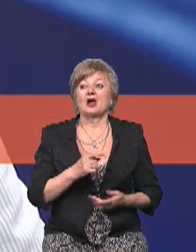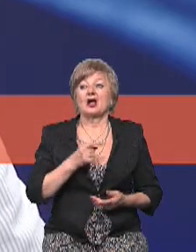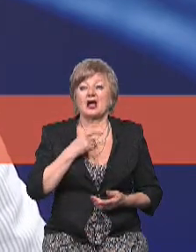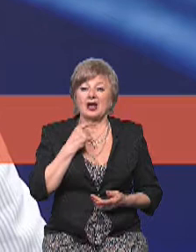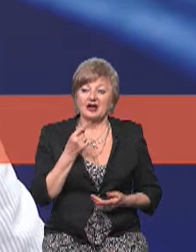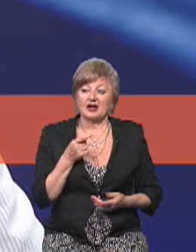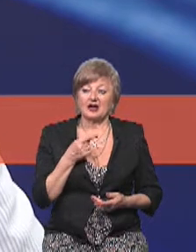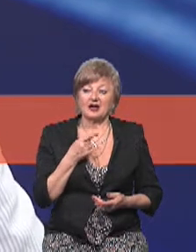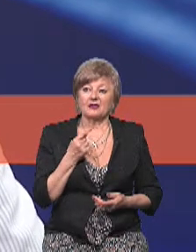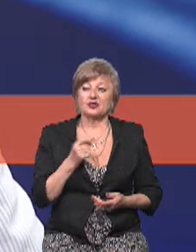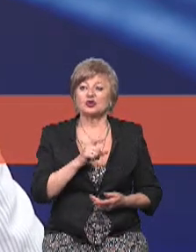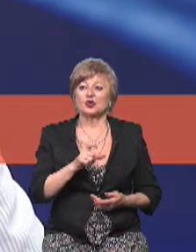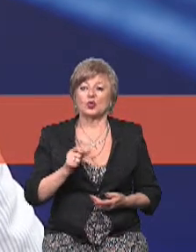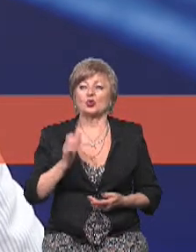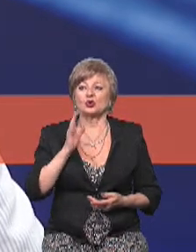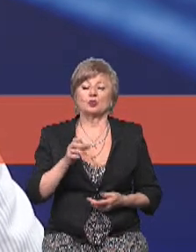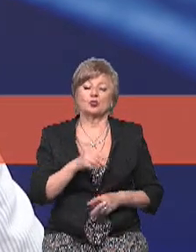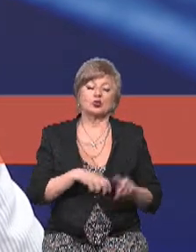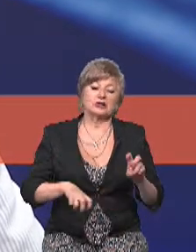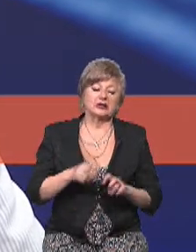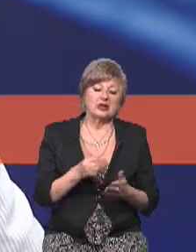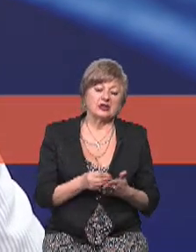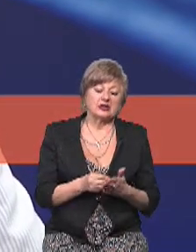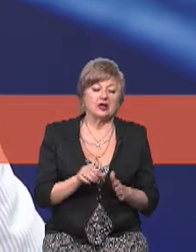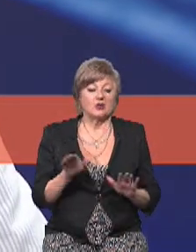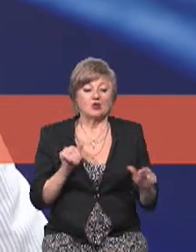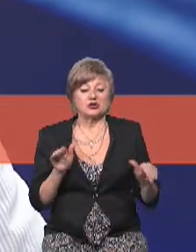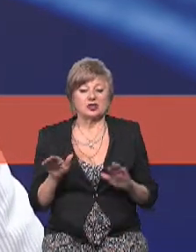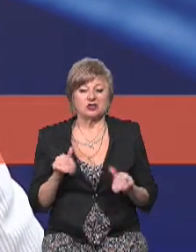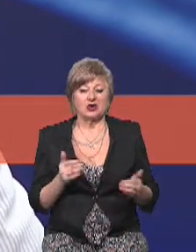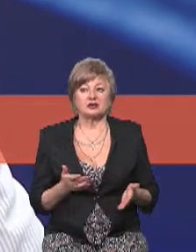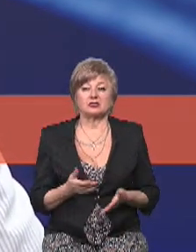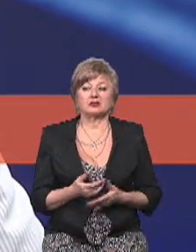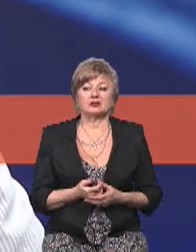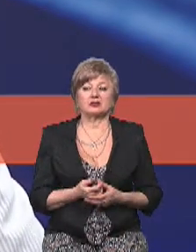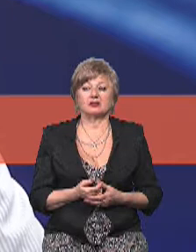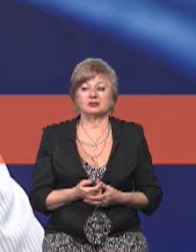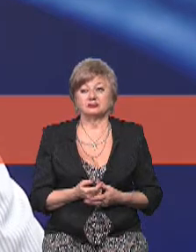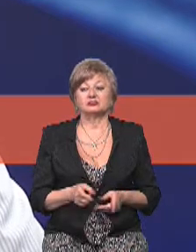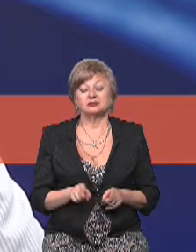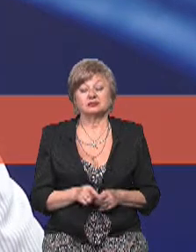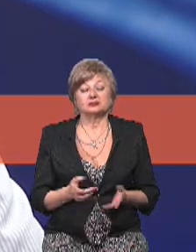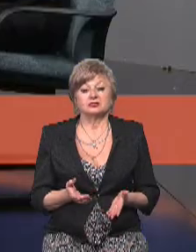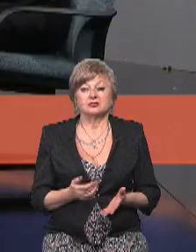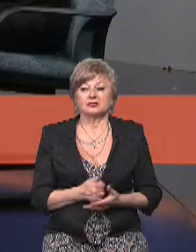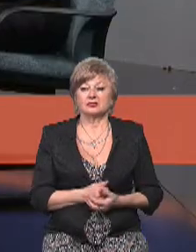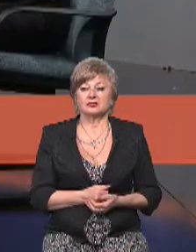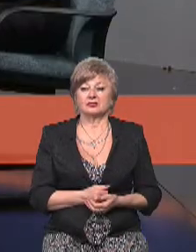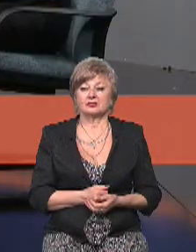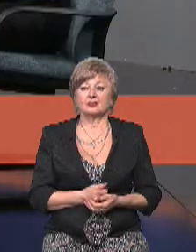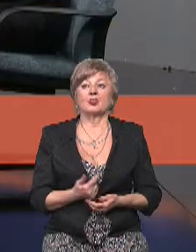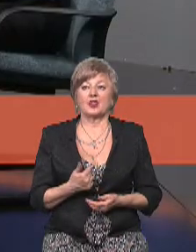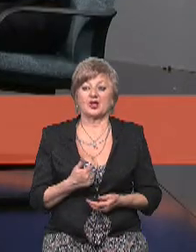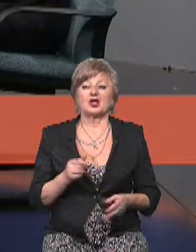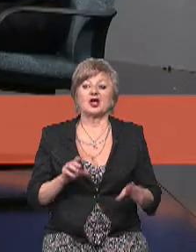що люди будуть ще десь шукати гроші, десь позичати, це таке. Я